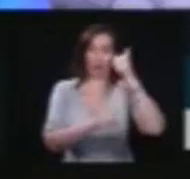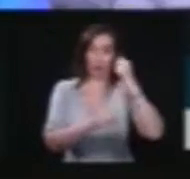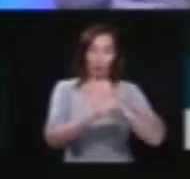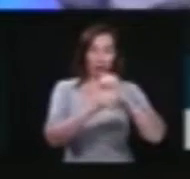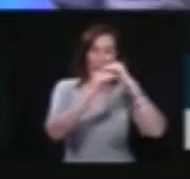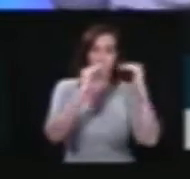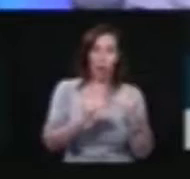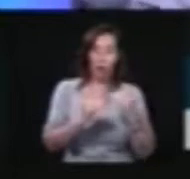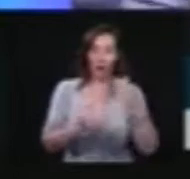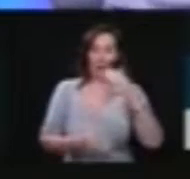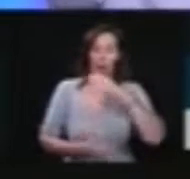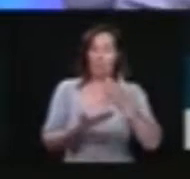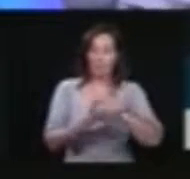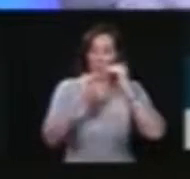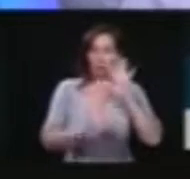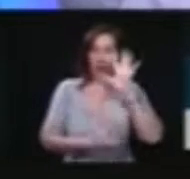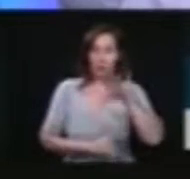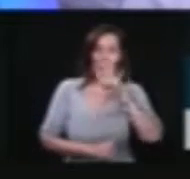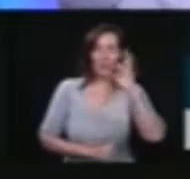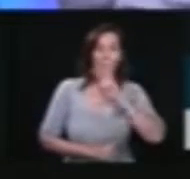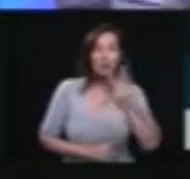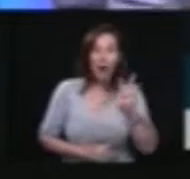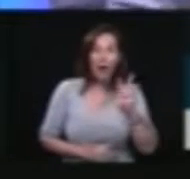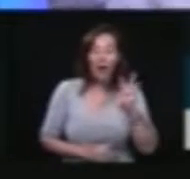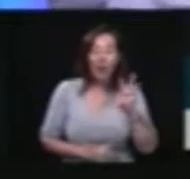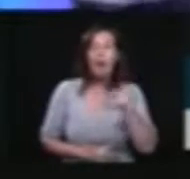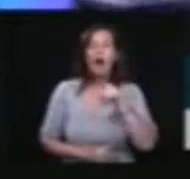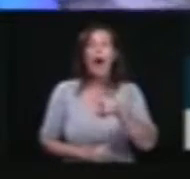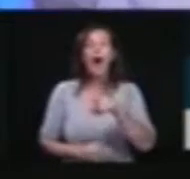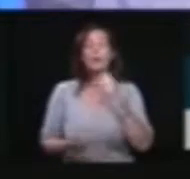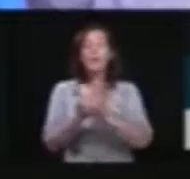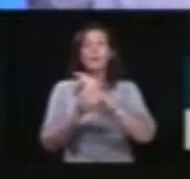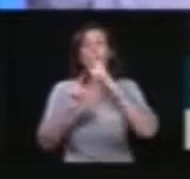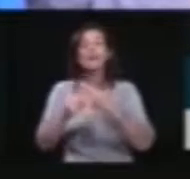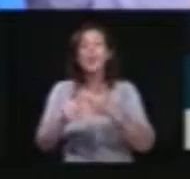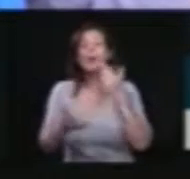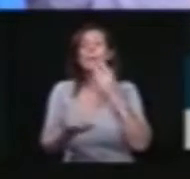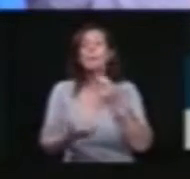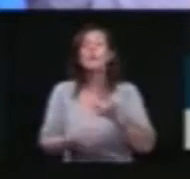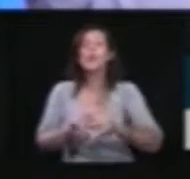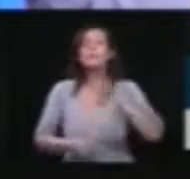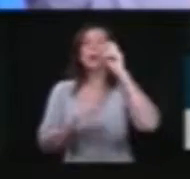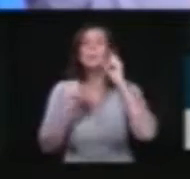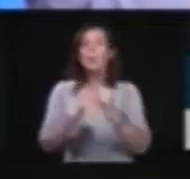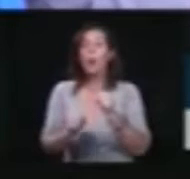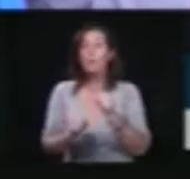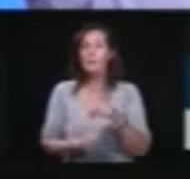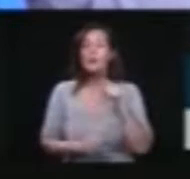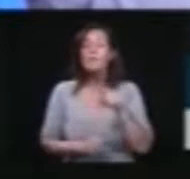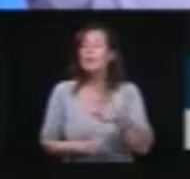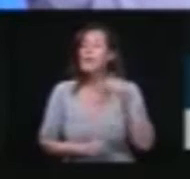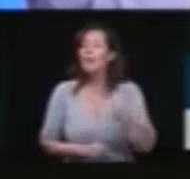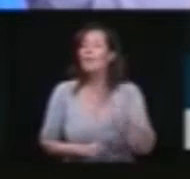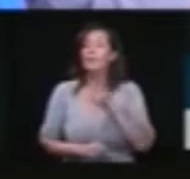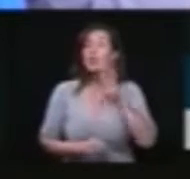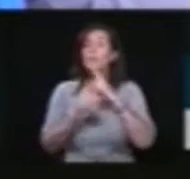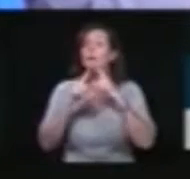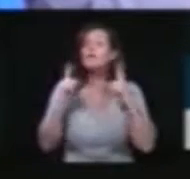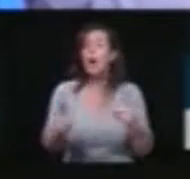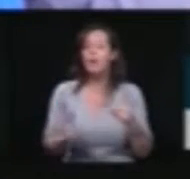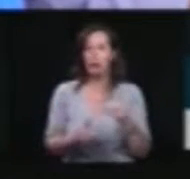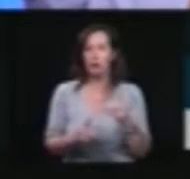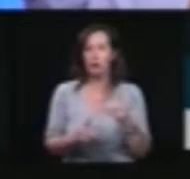עובד פחות, מרוויח פחות מ-5,500 שקל, אתה בעבודה השנייה משלם יותר מביטוח לאומי. וזה אלפי שקלים בשנה.